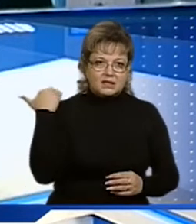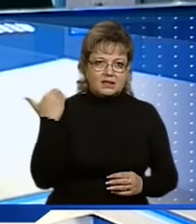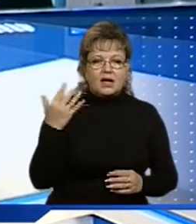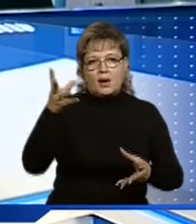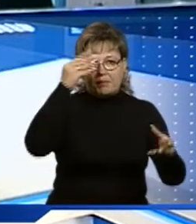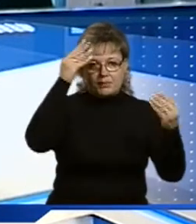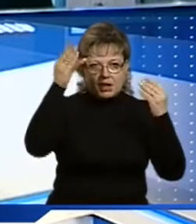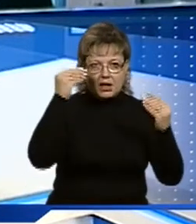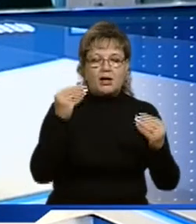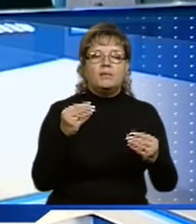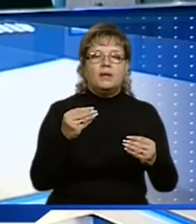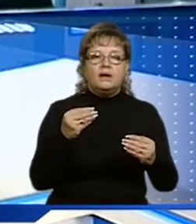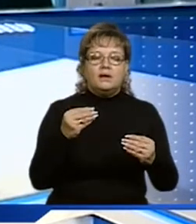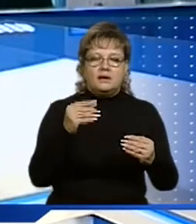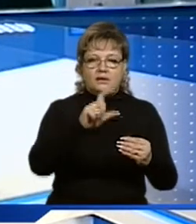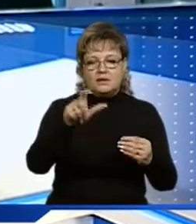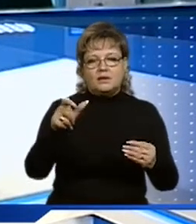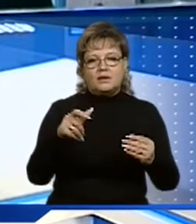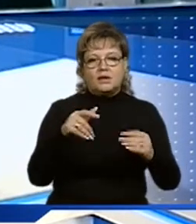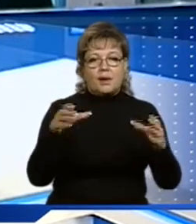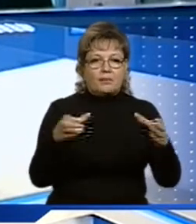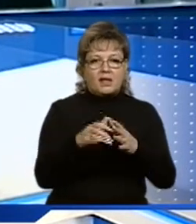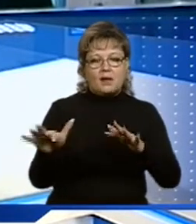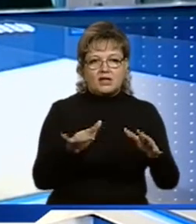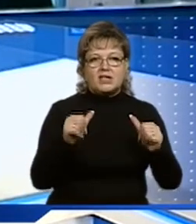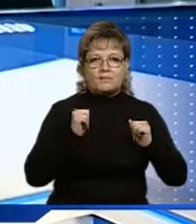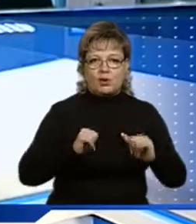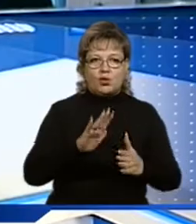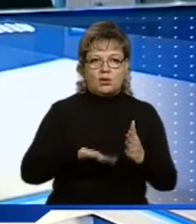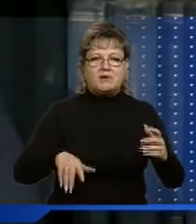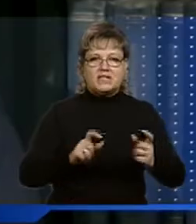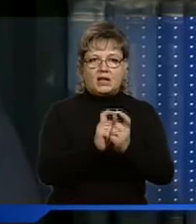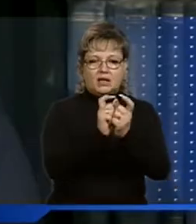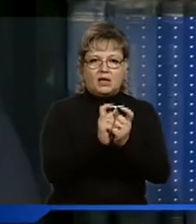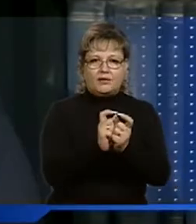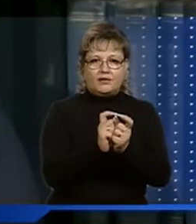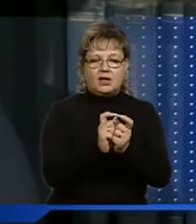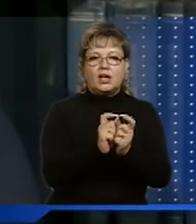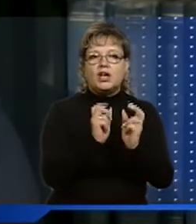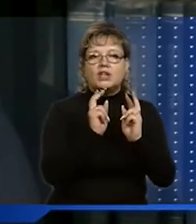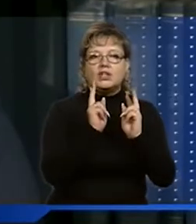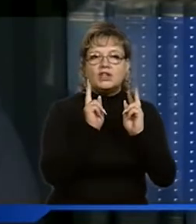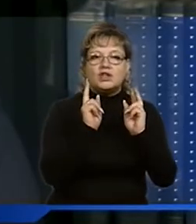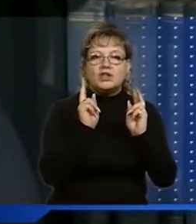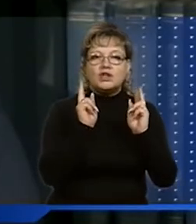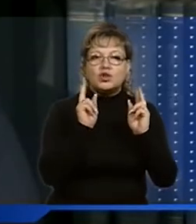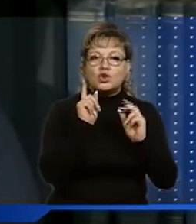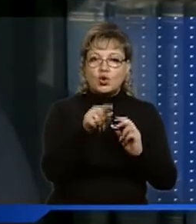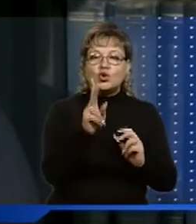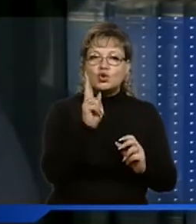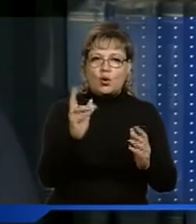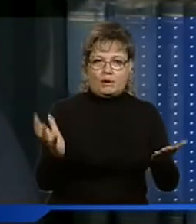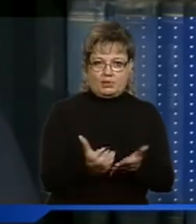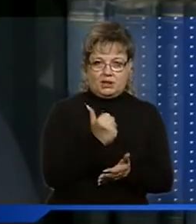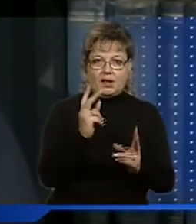По мнению политологов, избирательная кампания прошла спокойно и без скандалов. Вопрос не в том, кто победит, а как